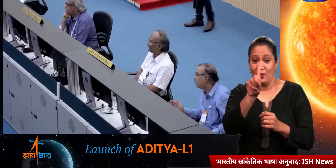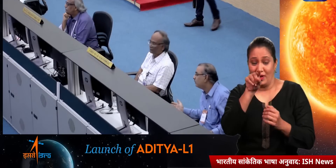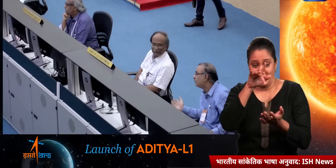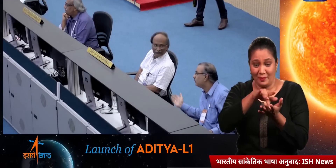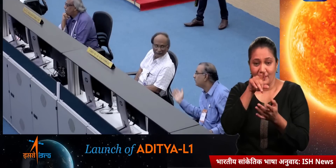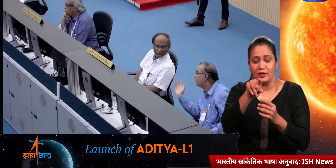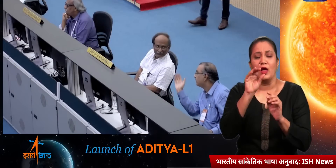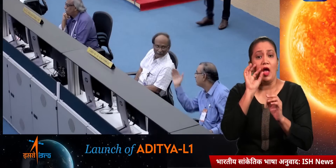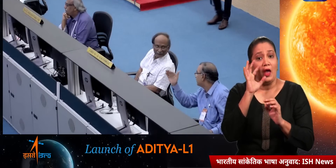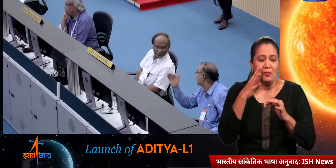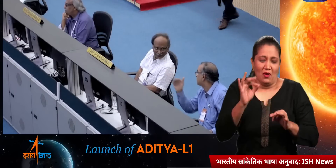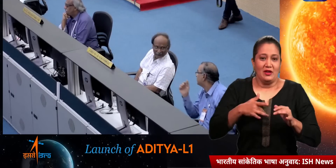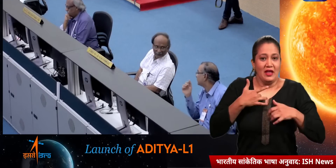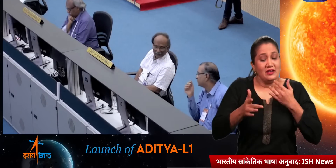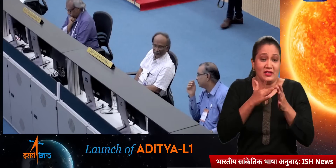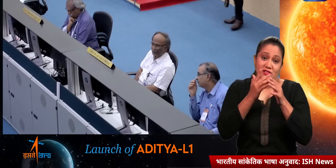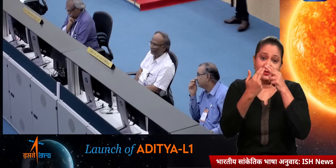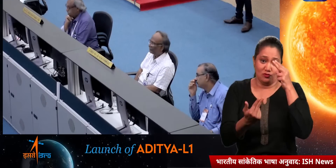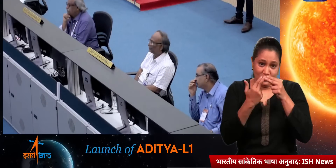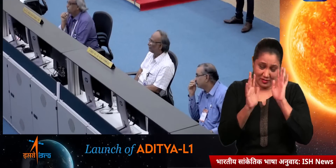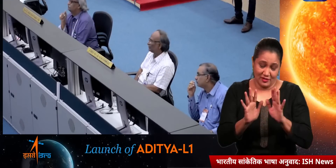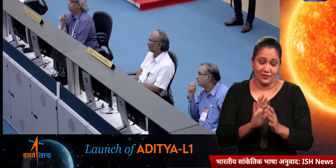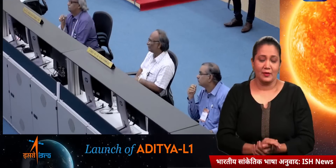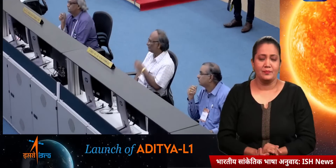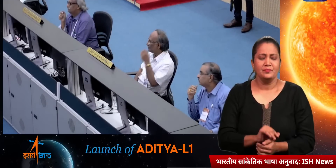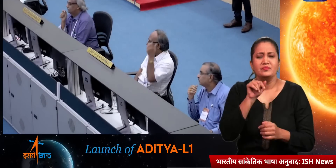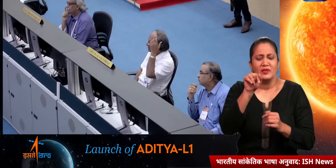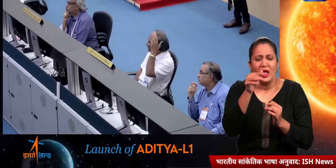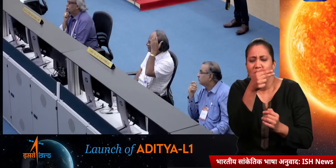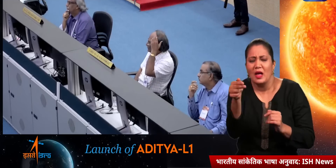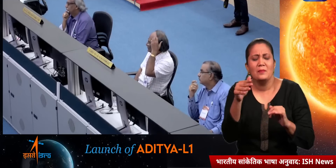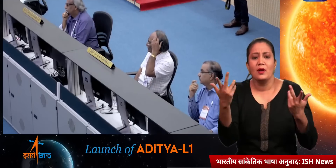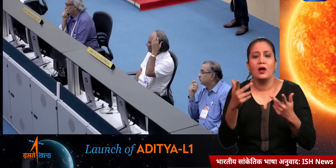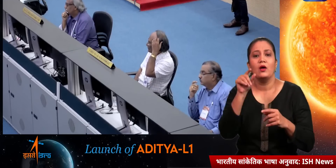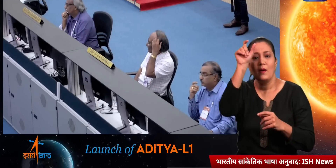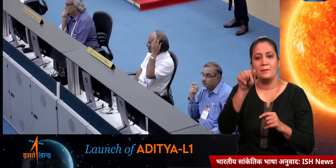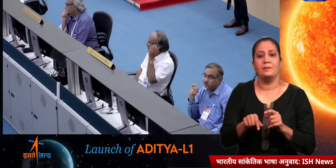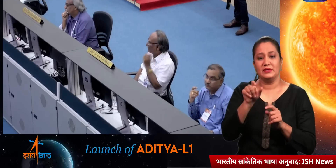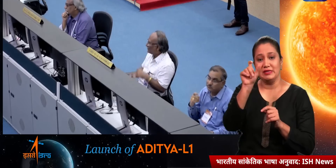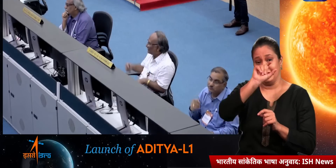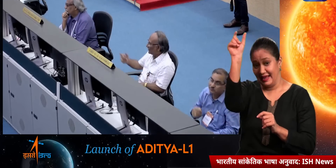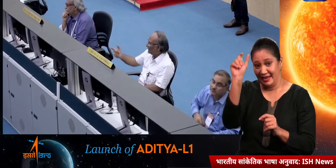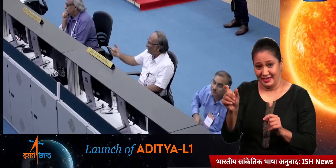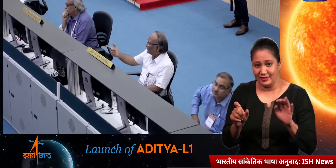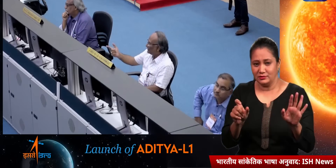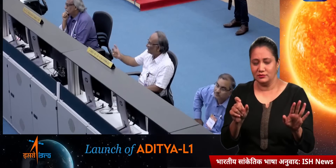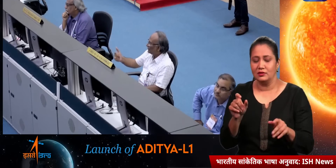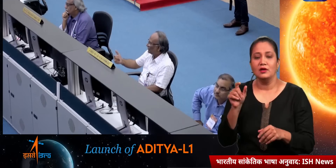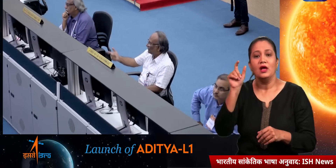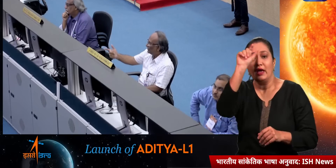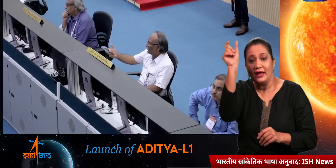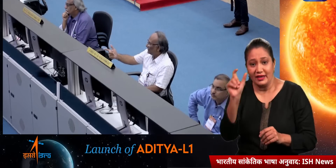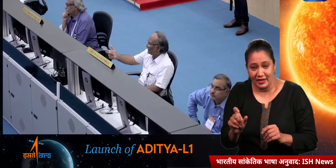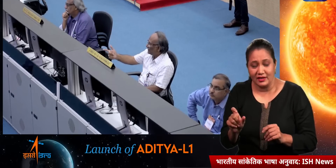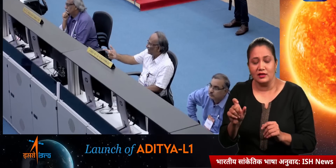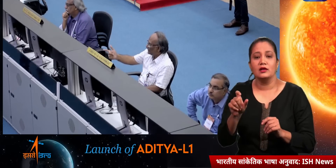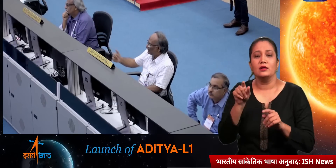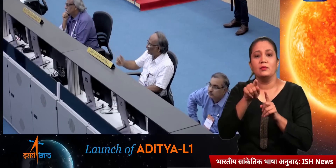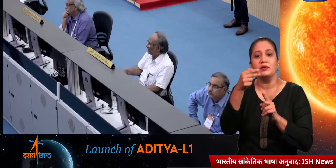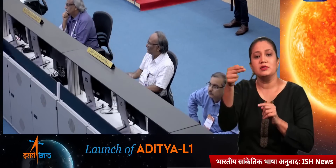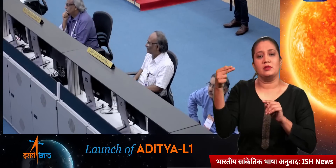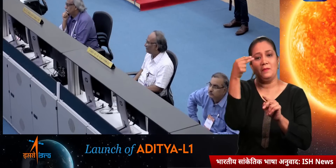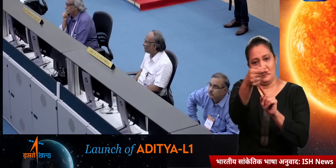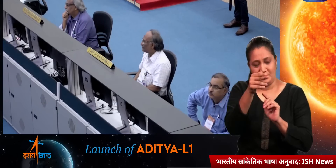रोचक तथ्य भी हैं, जैसे कि इस पॉइंट का नाम एक इटालियन फ्रेंच गणितज्ञ जोसेफ लुइग लैग्रेंज के सम्मान में रखा गया